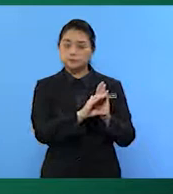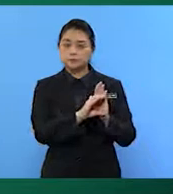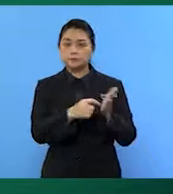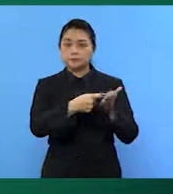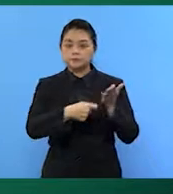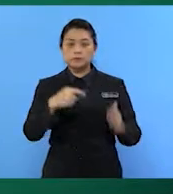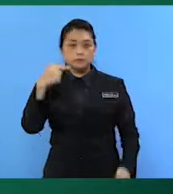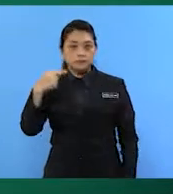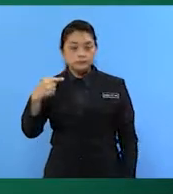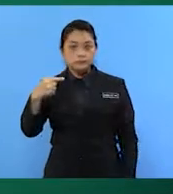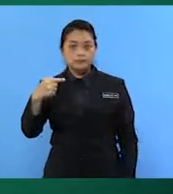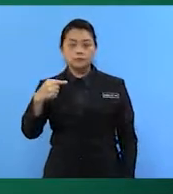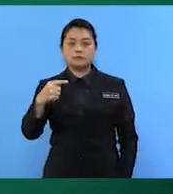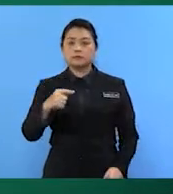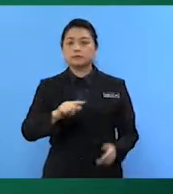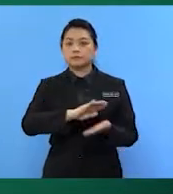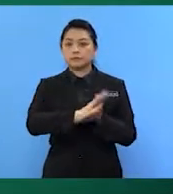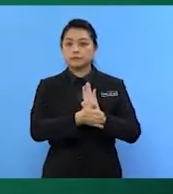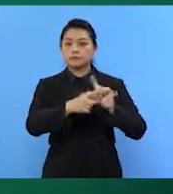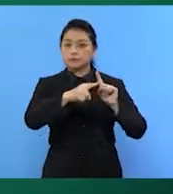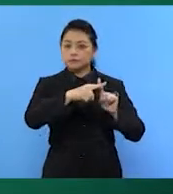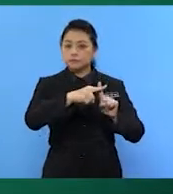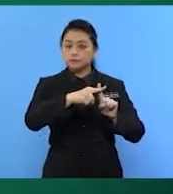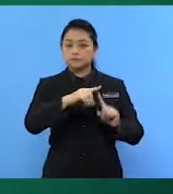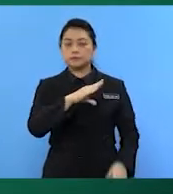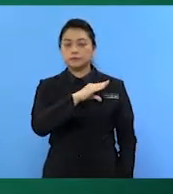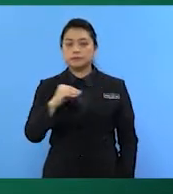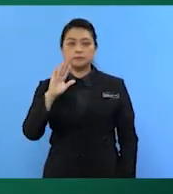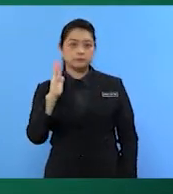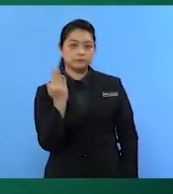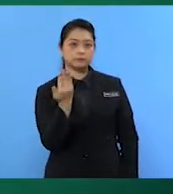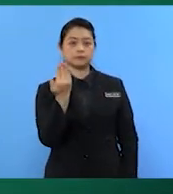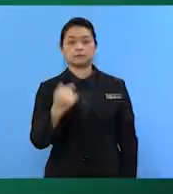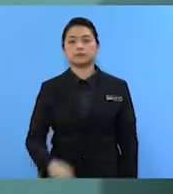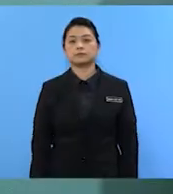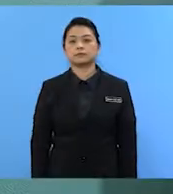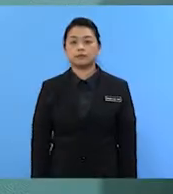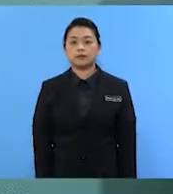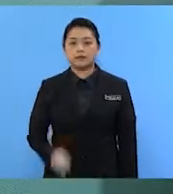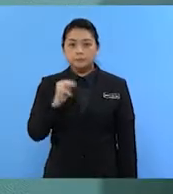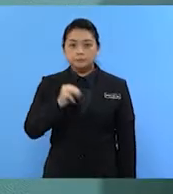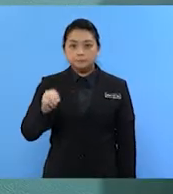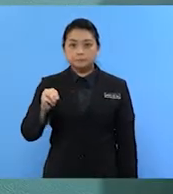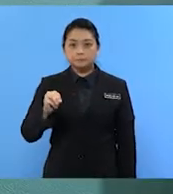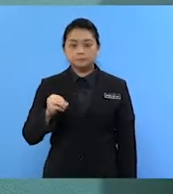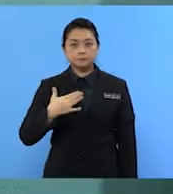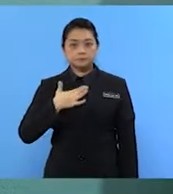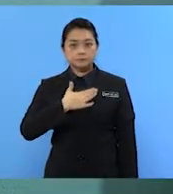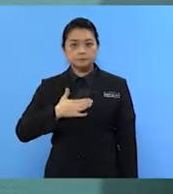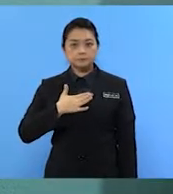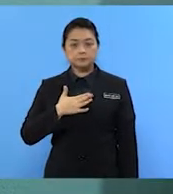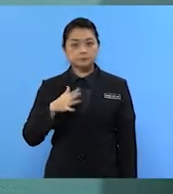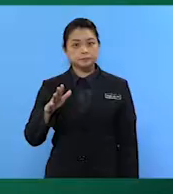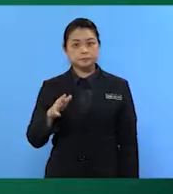nilai negatif menjadi positif dan sebaliknya. Murid-murid, sila